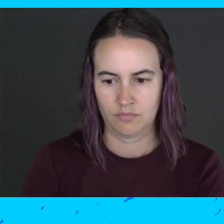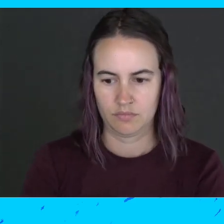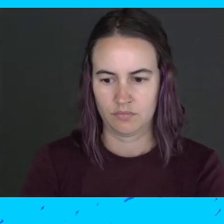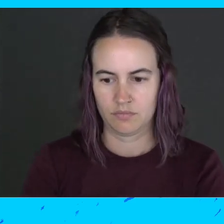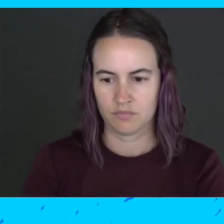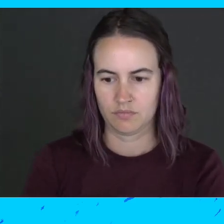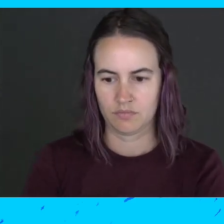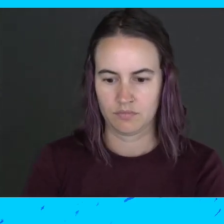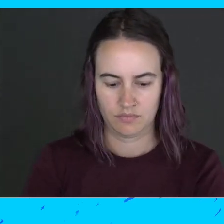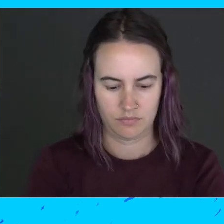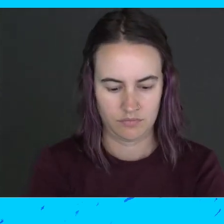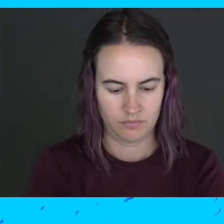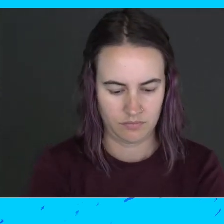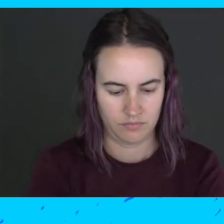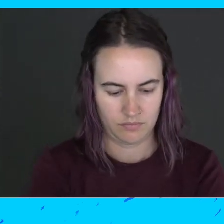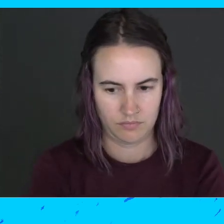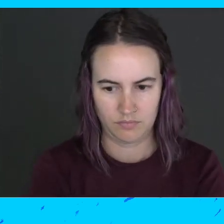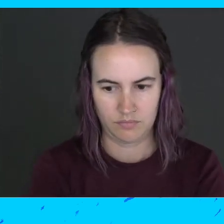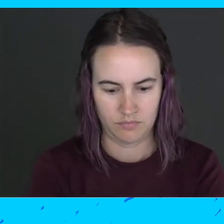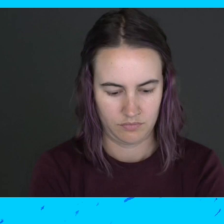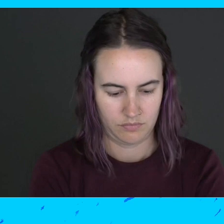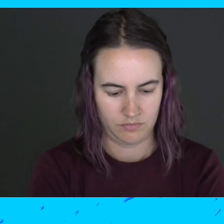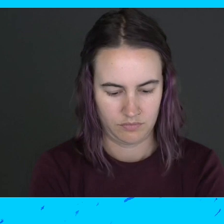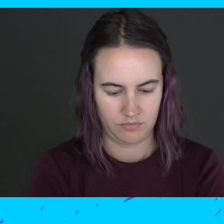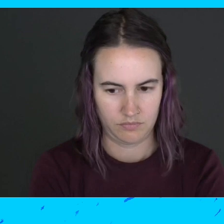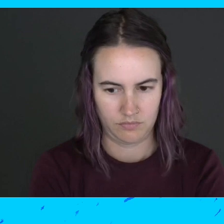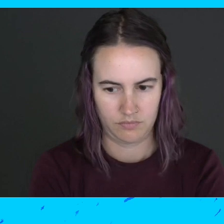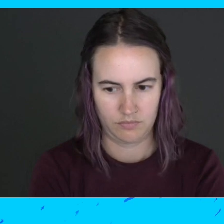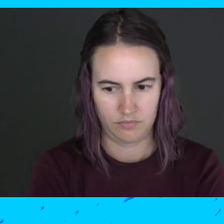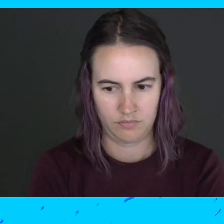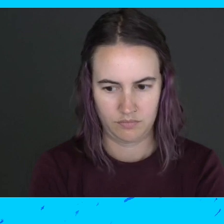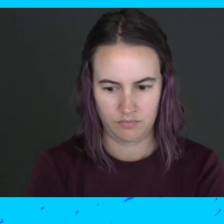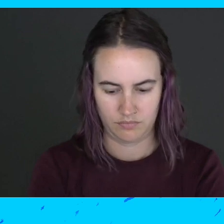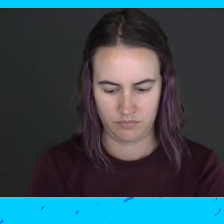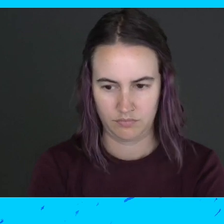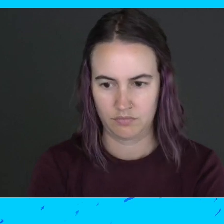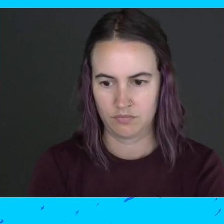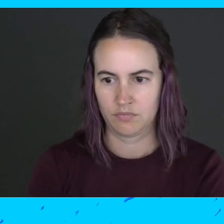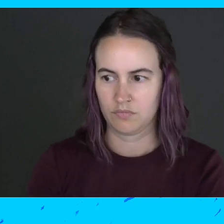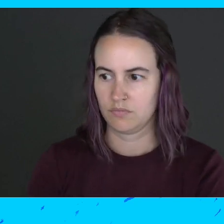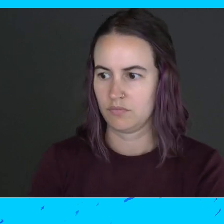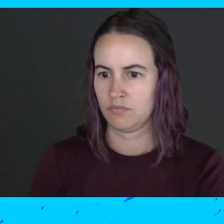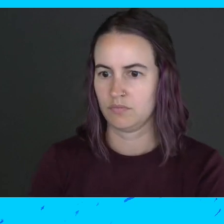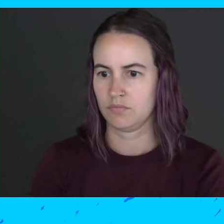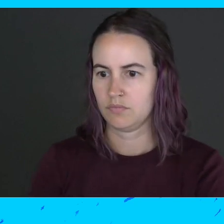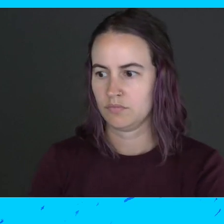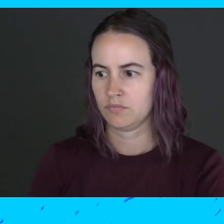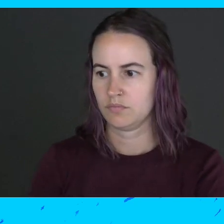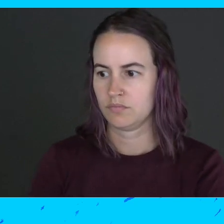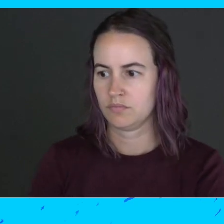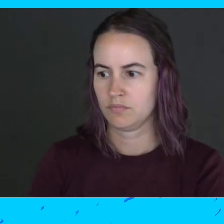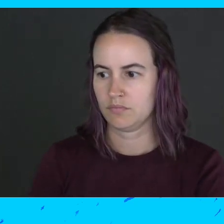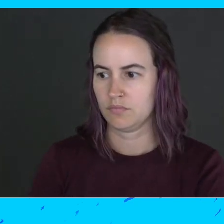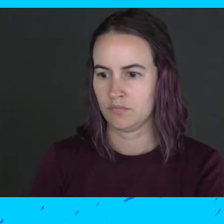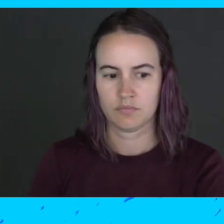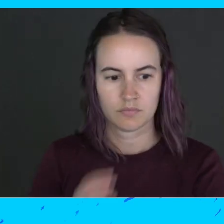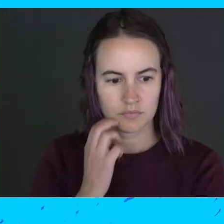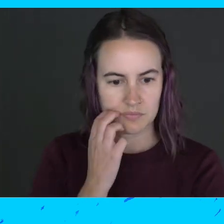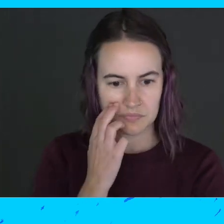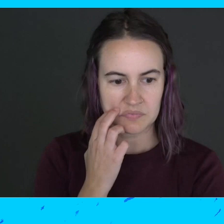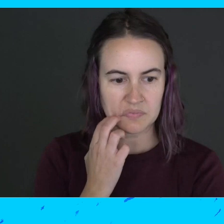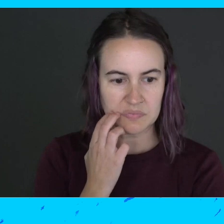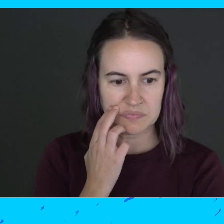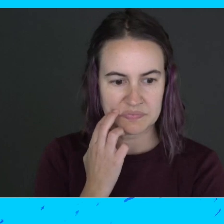une association située dans plusieurs pays du monde. Et nous avons une vision commune qui